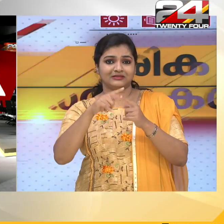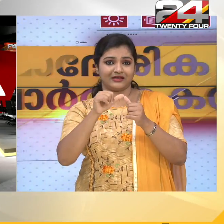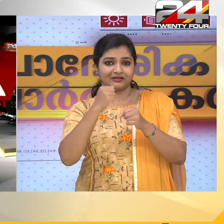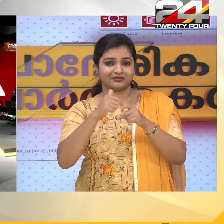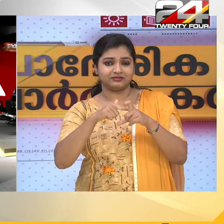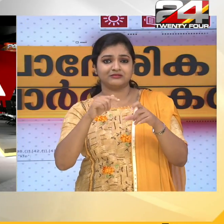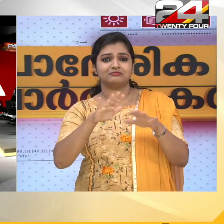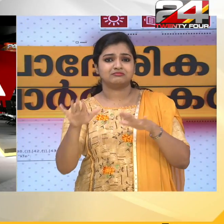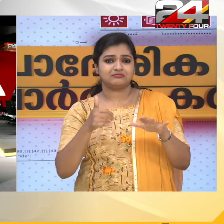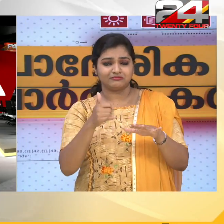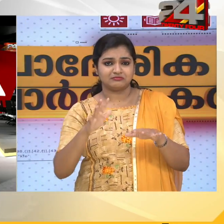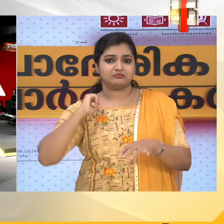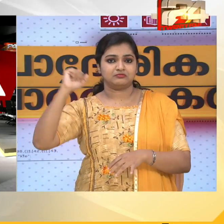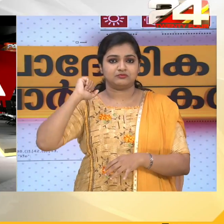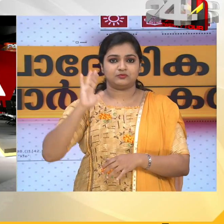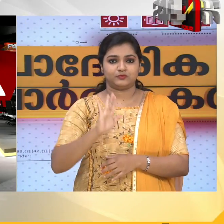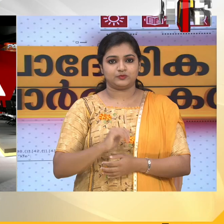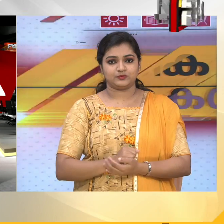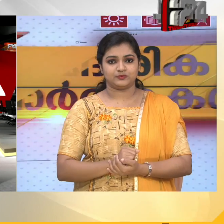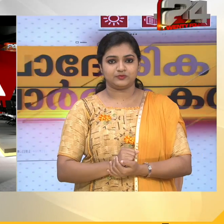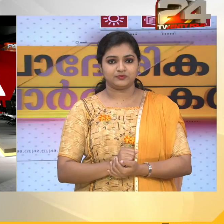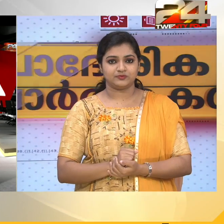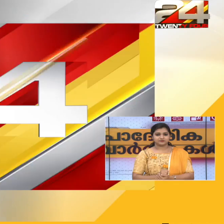ഇന്നും പ്രതിഷേധത്തിന് കാരണമായി.